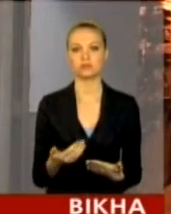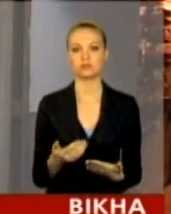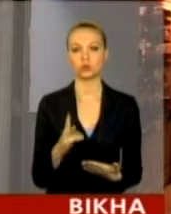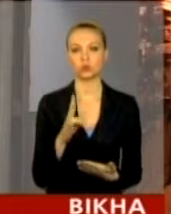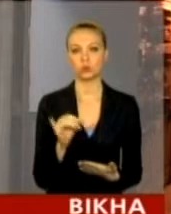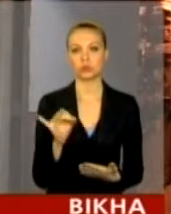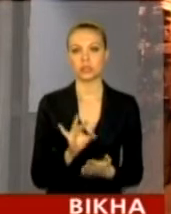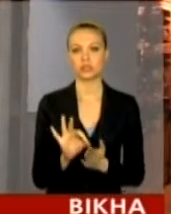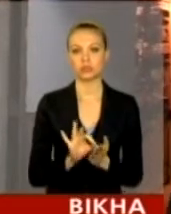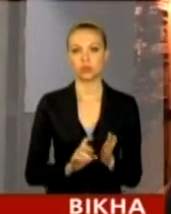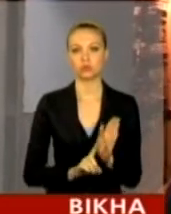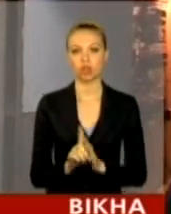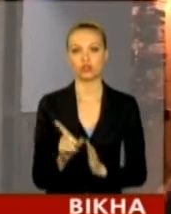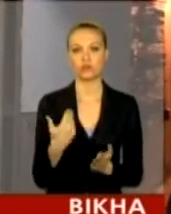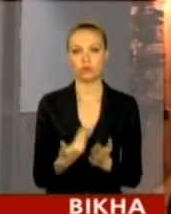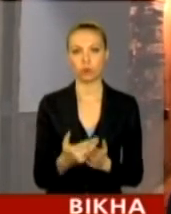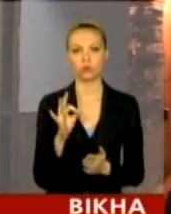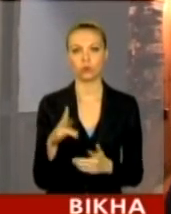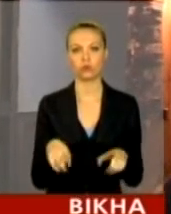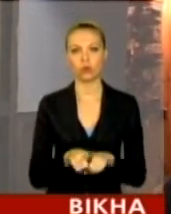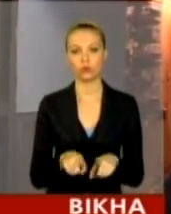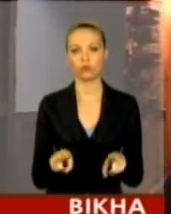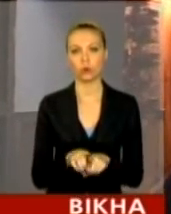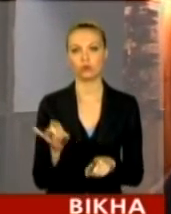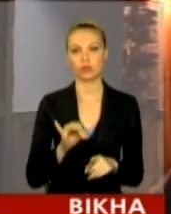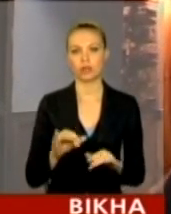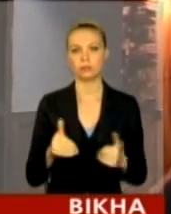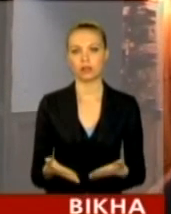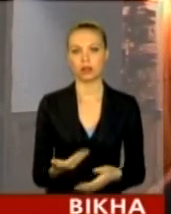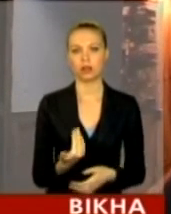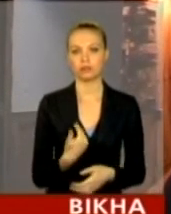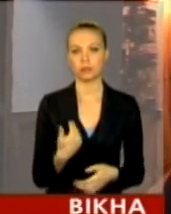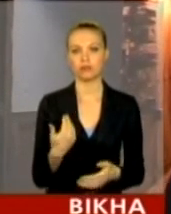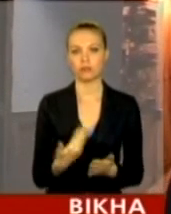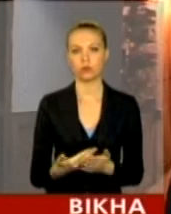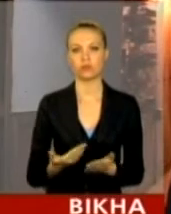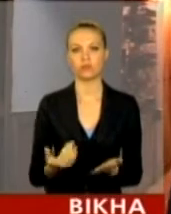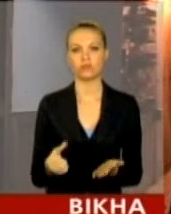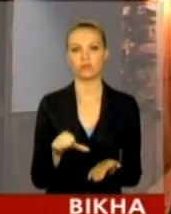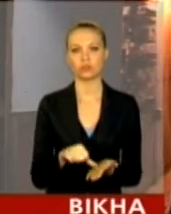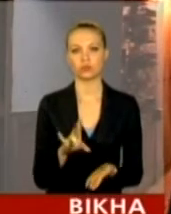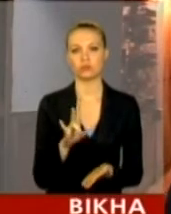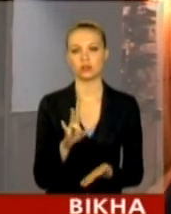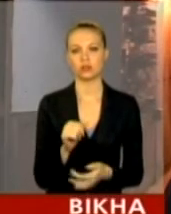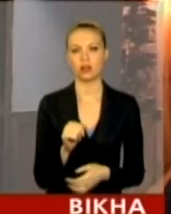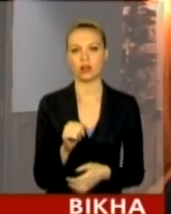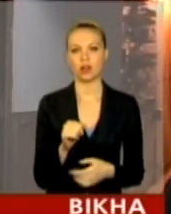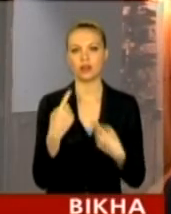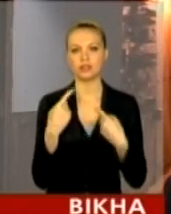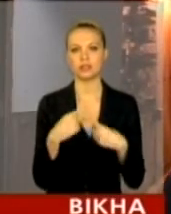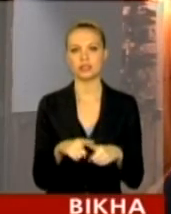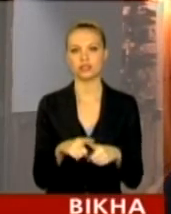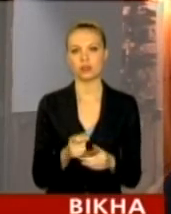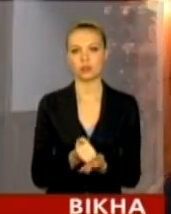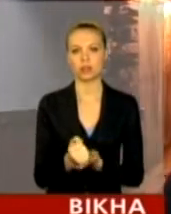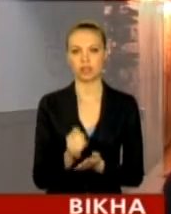Ну и сразу сходу начал, что вот он такой-то, такой-то и предлагает мне вот выступить на как бы техническим